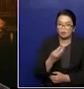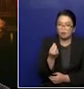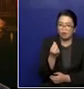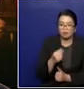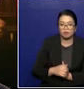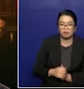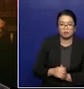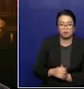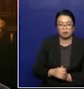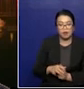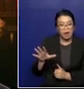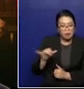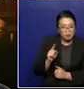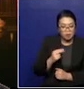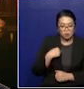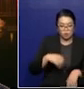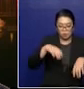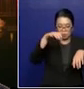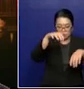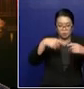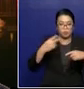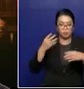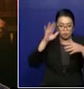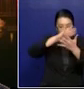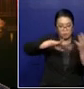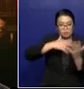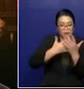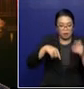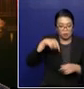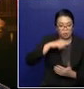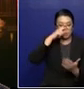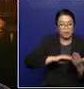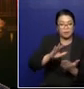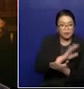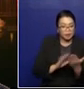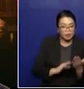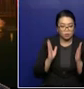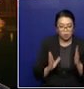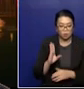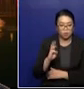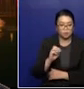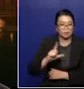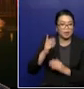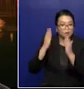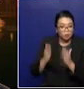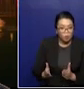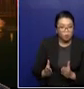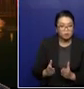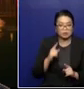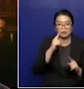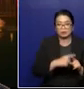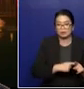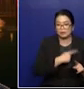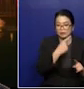าชาตินี่เขาดูทุกองค์กรที่สำคัญของประเทศนะฮะว่าประเทศไทยทั้งประเทศเนี่ยคน60กว่าล้านคนเนี่ยมกราถึงธัน